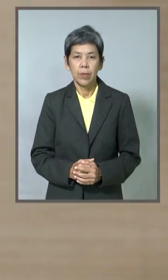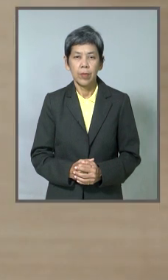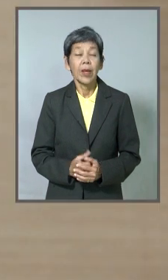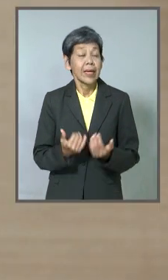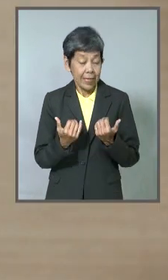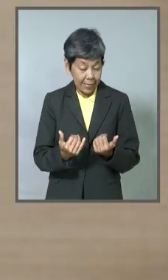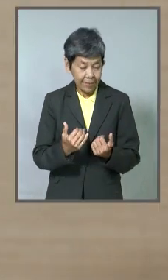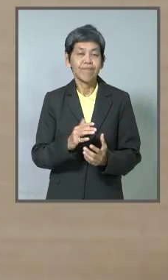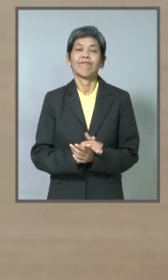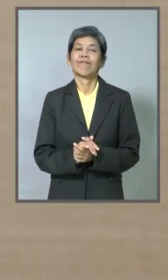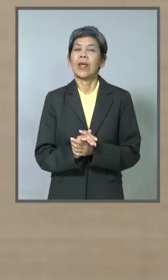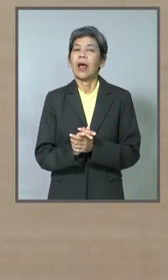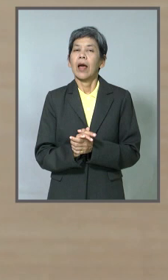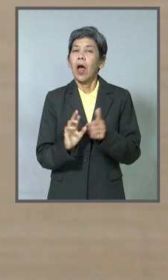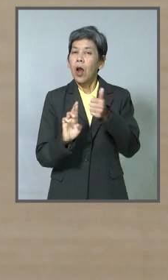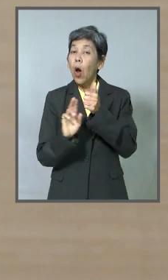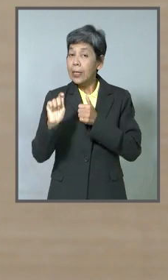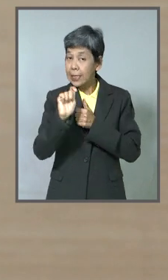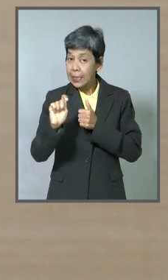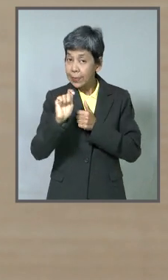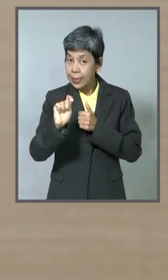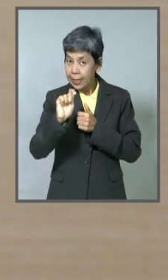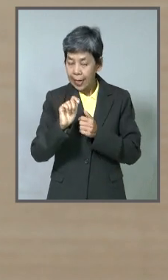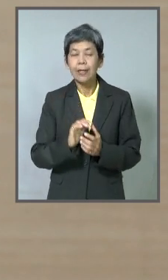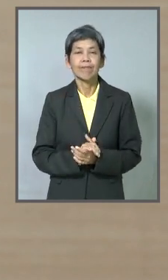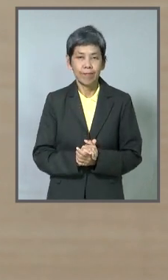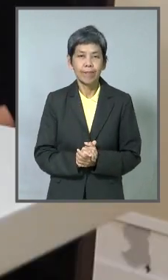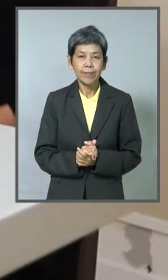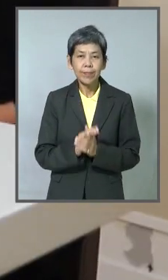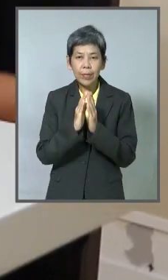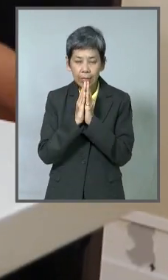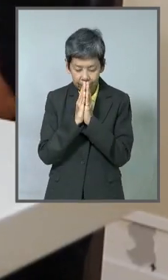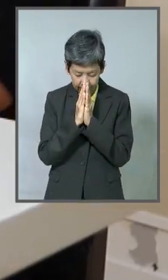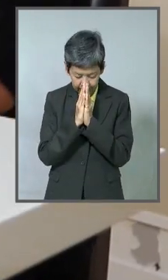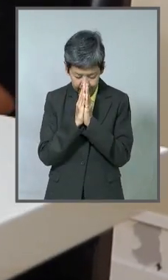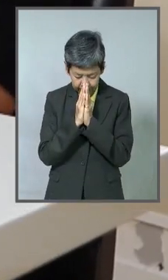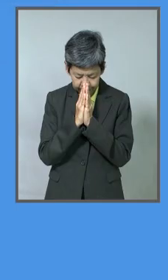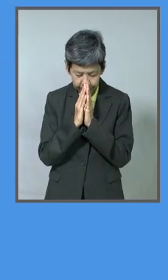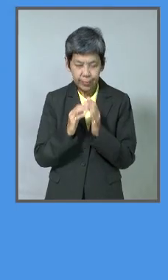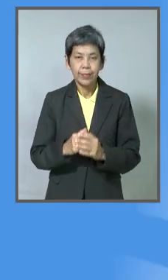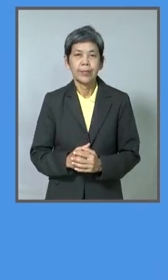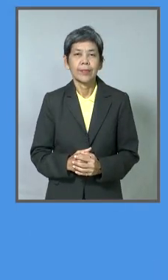ตอนนี้ผมก็อยู่กับท่านรองอธิบดีนะครับคุณอนิราธินนท์นะครับสวัสดีครับ สวัสดีค่ะ